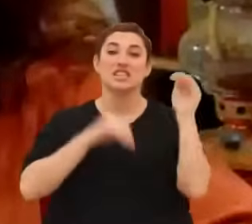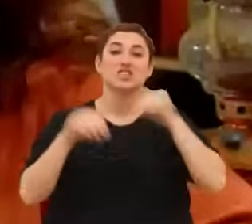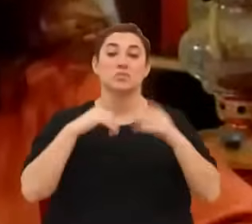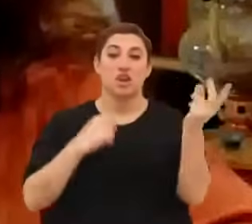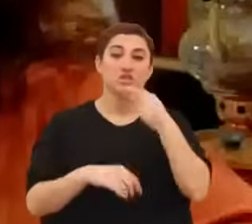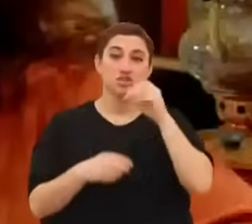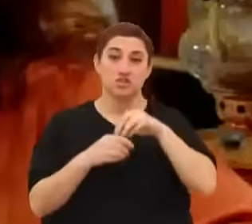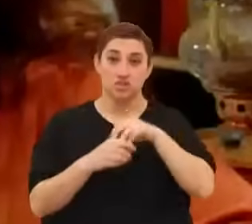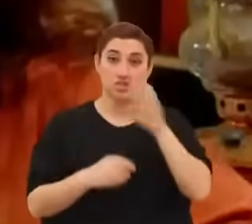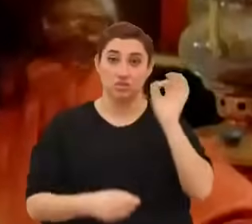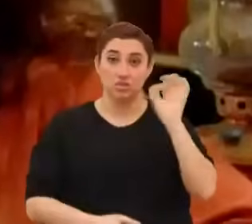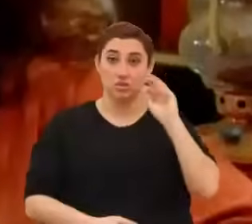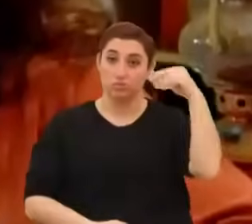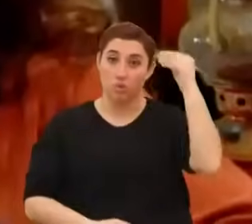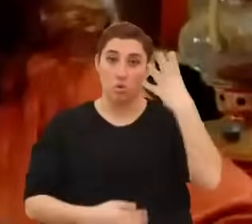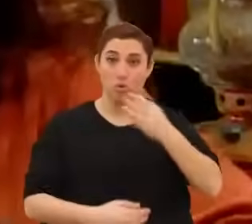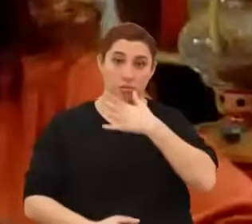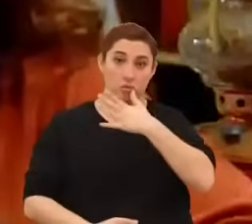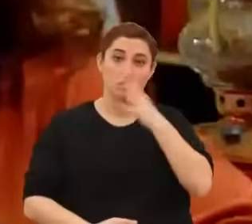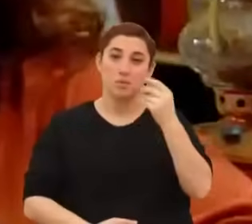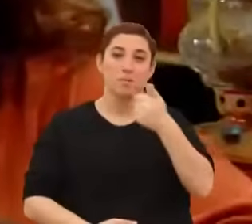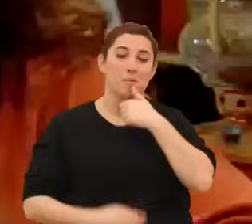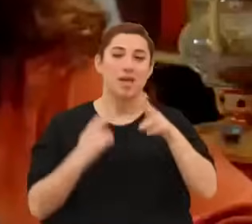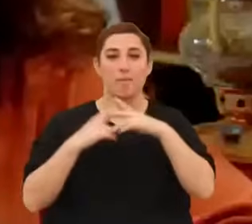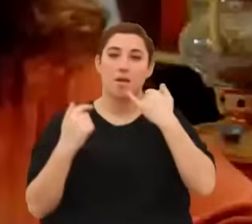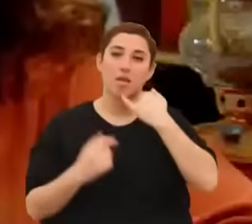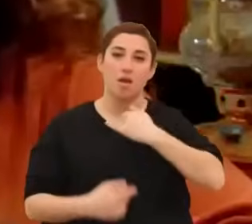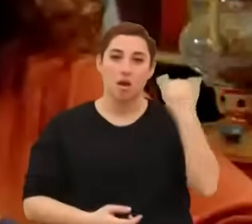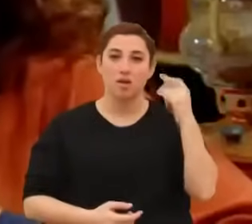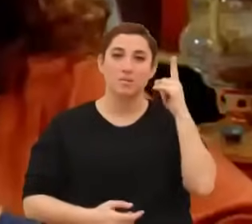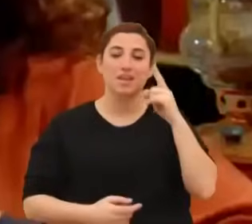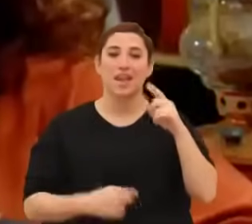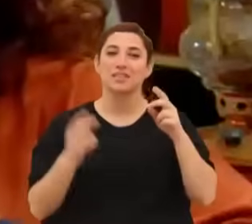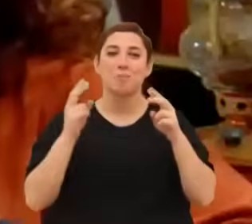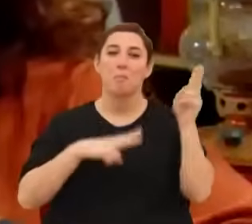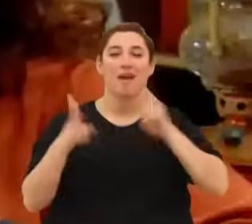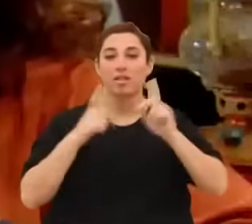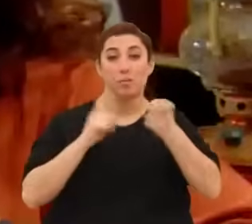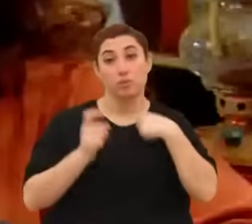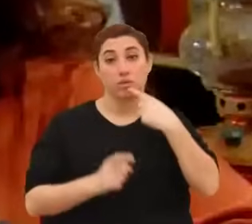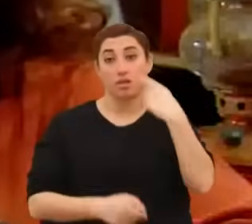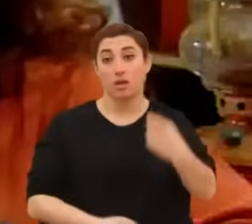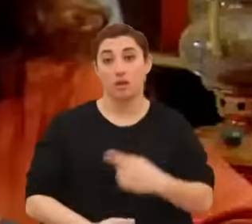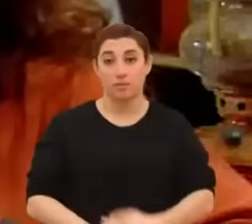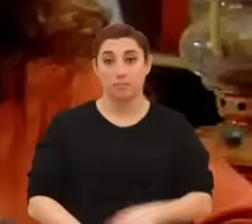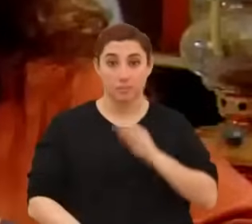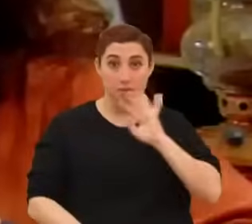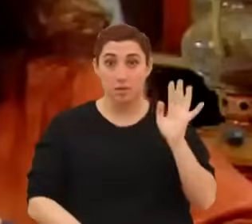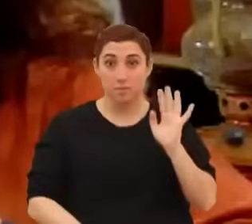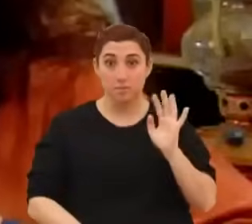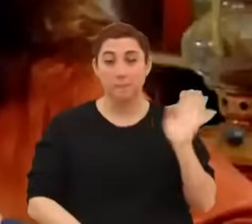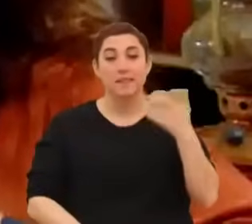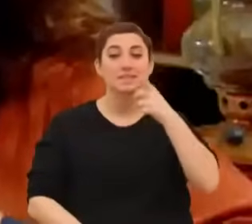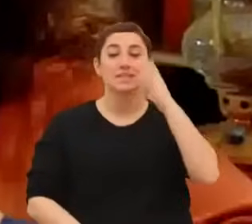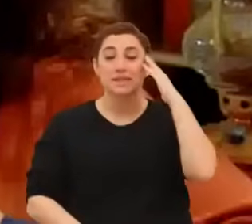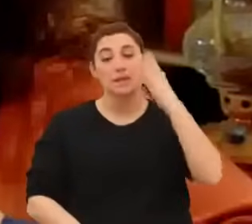kaçırdın diye. Hı. Muhtar da oldu biliyorsun, bence babanı hemen bir ara. Bir de mazeret uydur derim ben. Hı. Tamam mı?